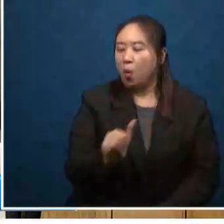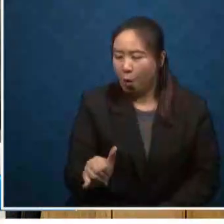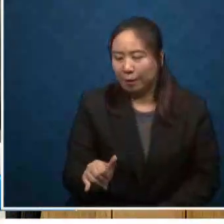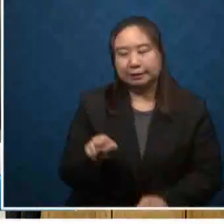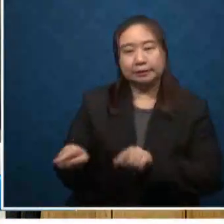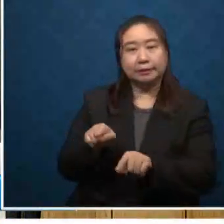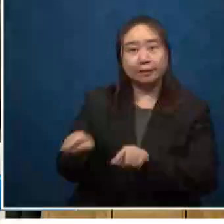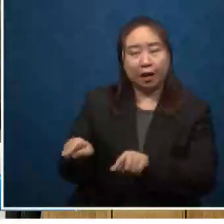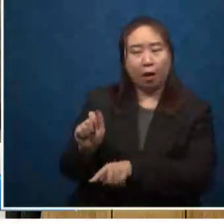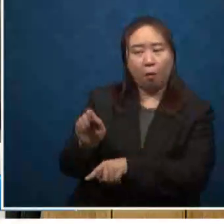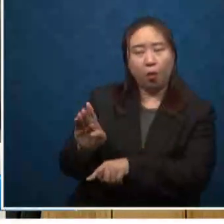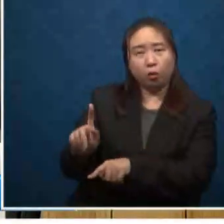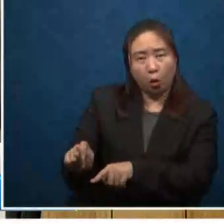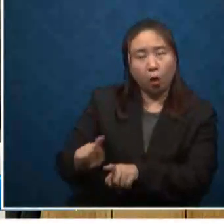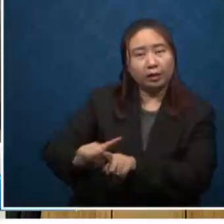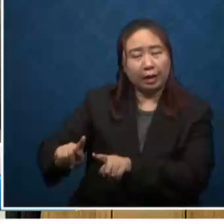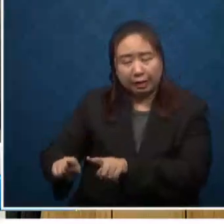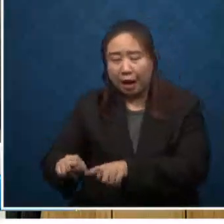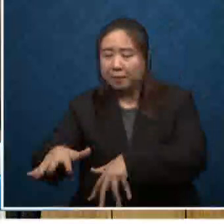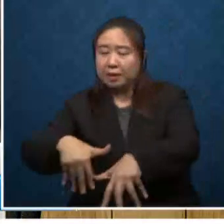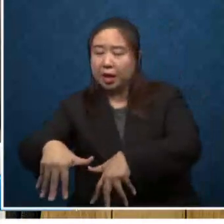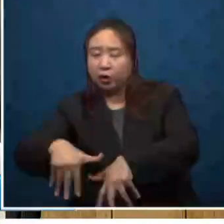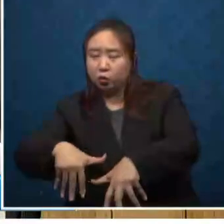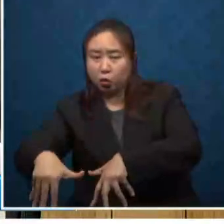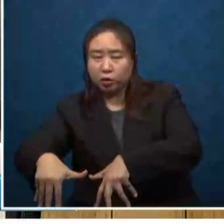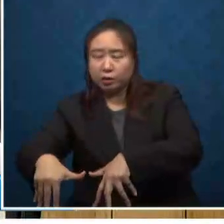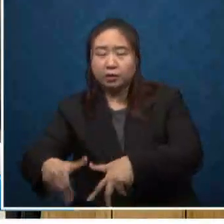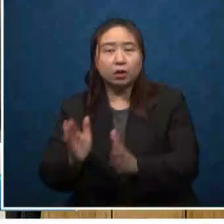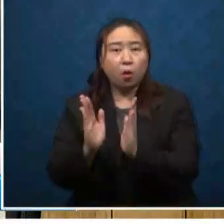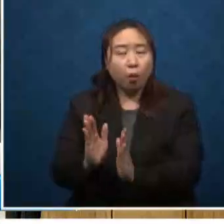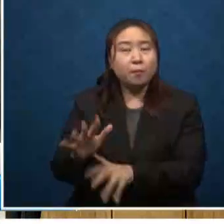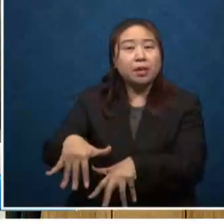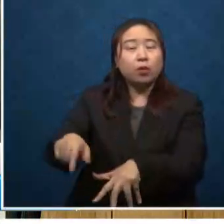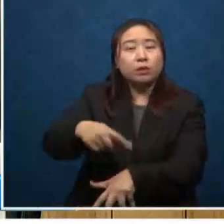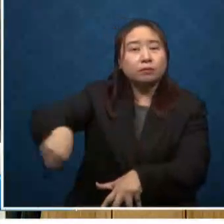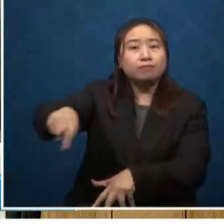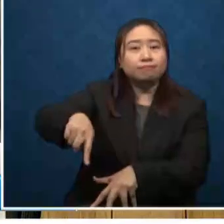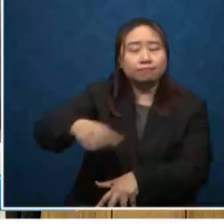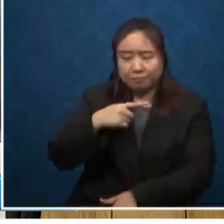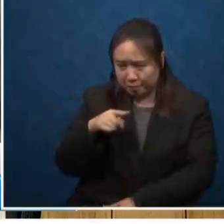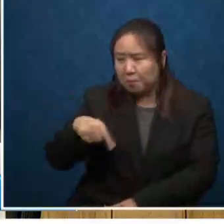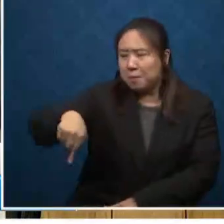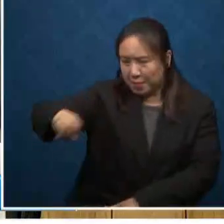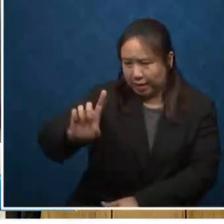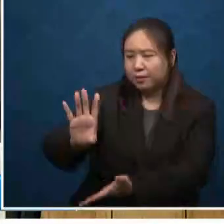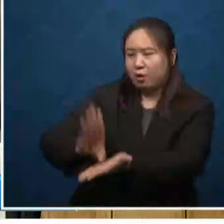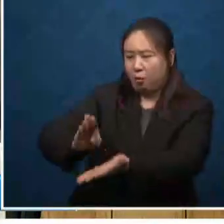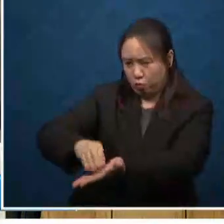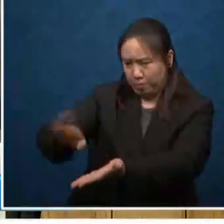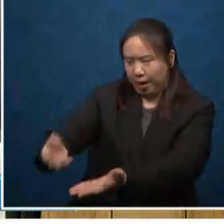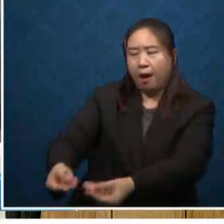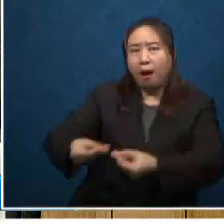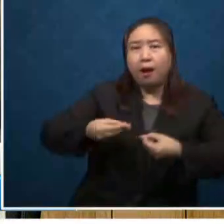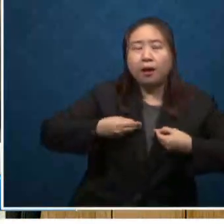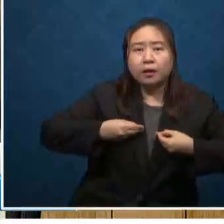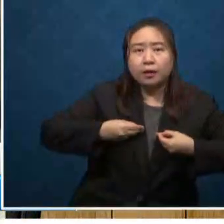องถิ่นก็ดีกลไกท้องถิ่นก็ดีประชาชนก็ดีหรือคนที่อยู่ในพื้นที่ก็ดีไปเก็บข้อมูลให้กับแต่ละหน่วยแล้วก็